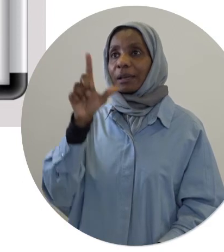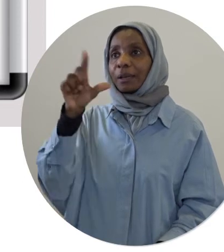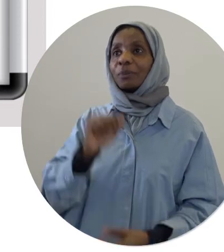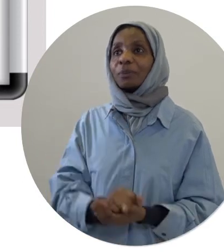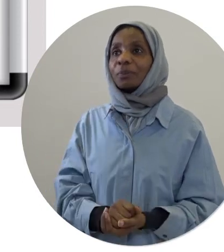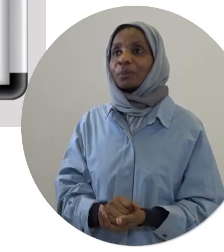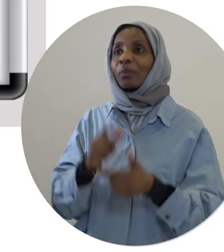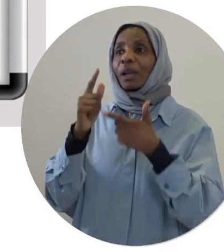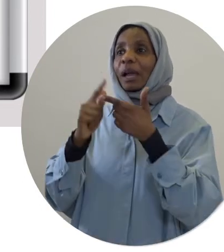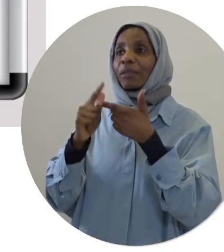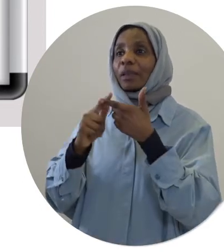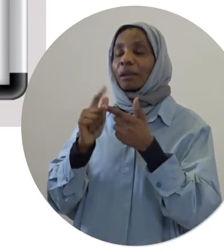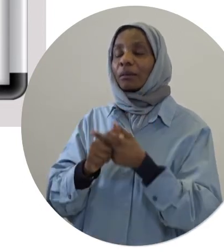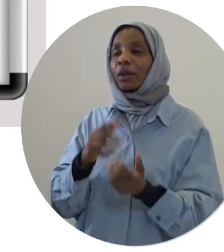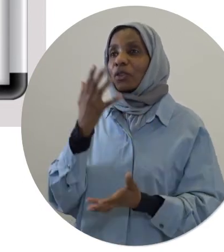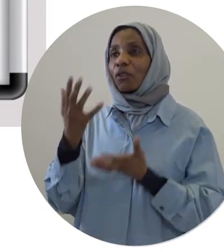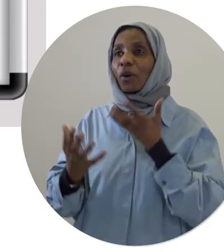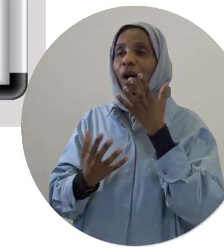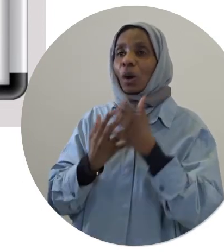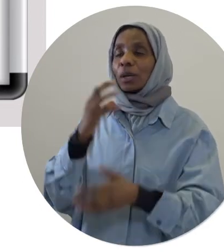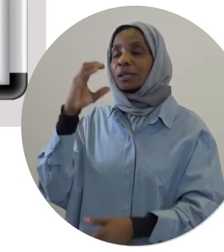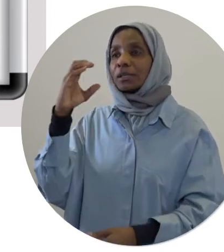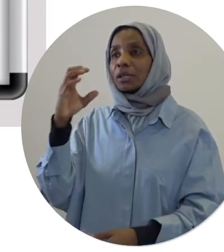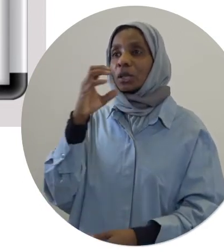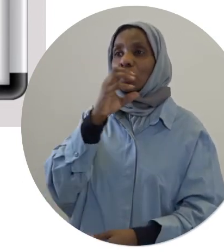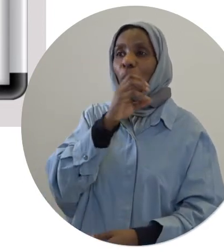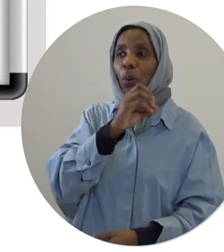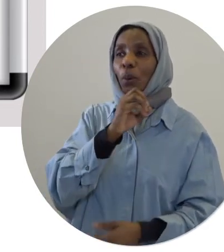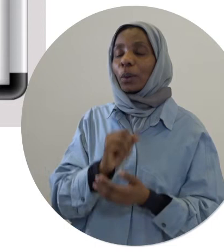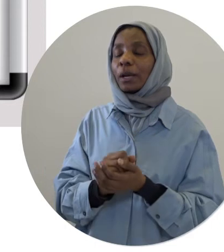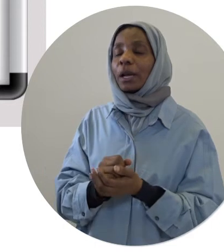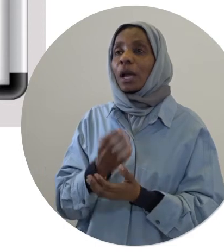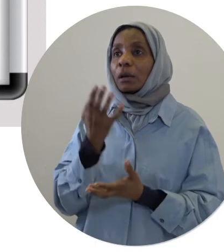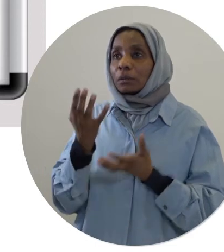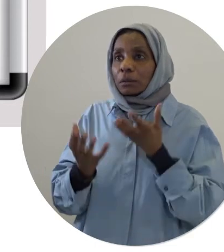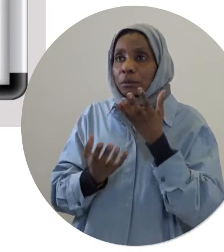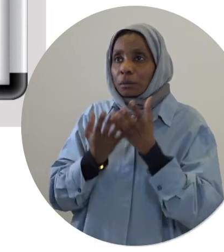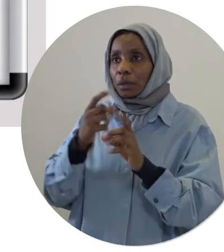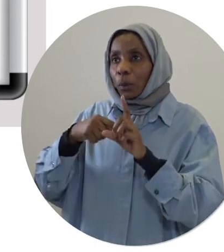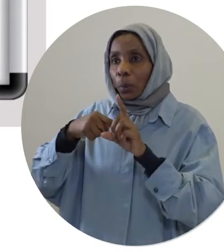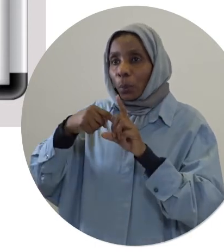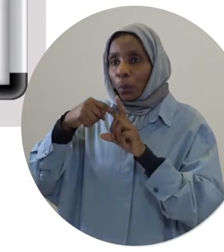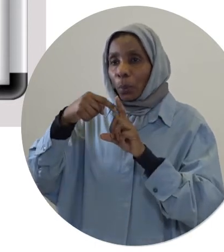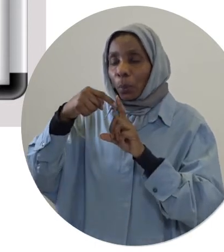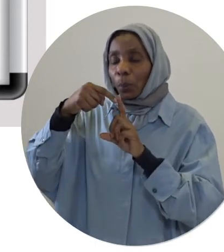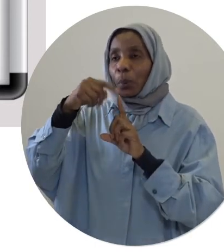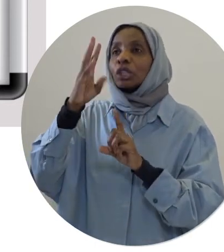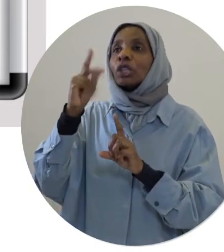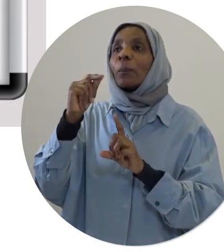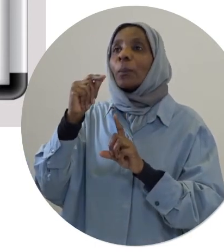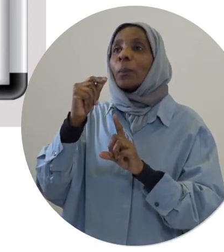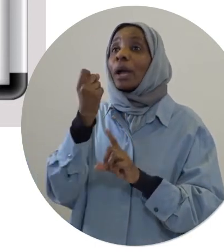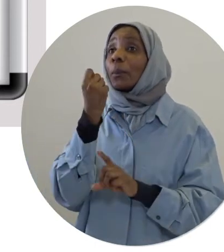أما عند تسخين مخلوط من الكحول وحمض الكبريتيك المركز عند تسخينه إلى